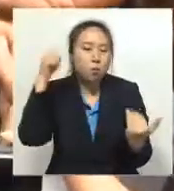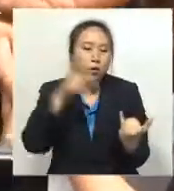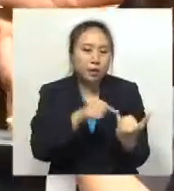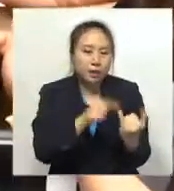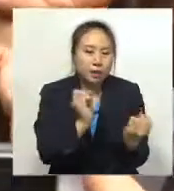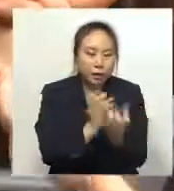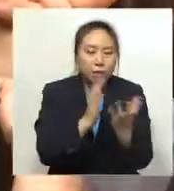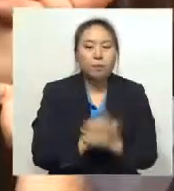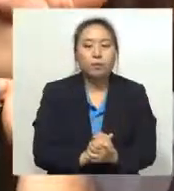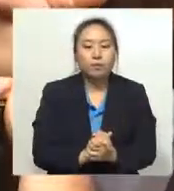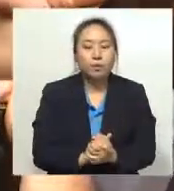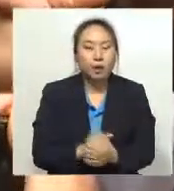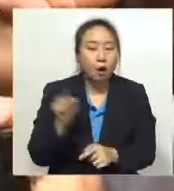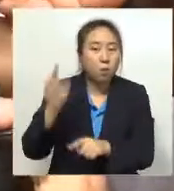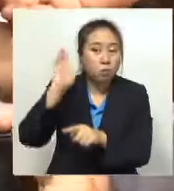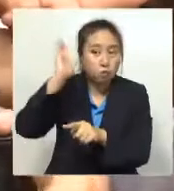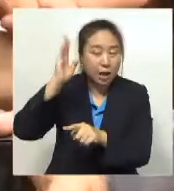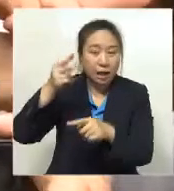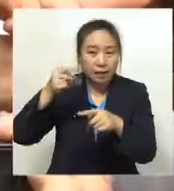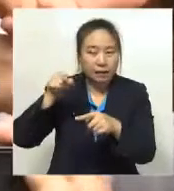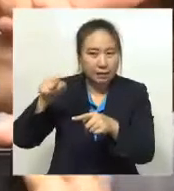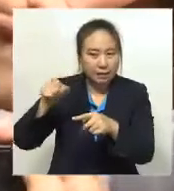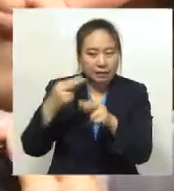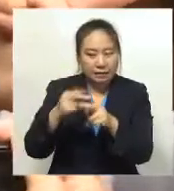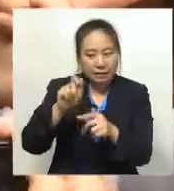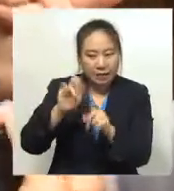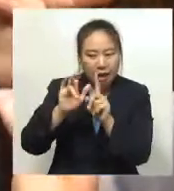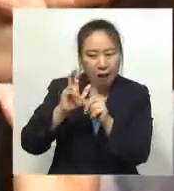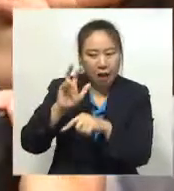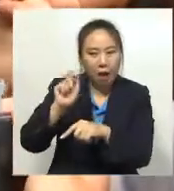มันนายออฟอะไรเงี้ยจะหลุดพ้นจากคดีนี้ได